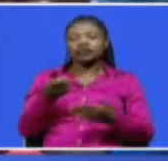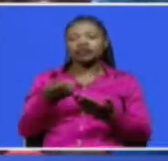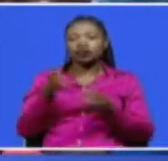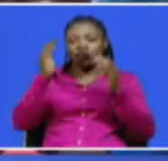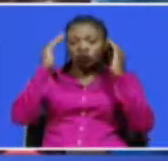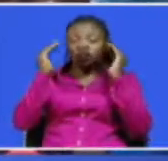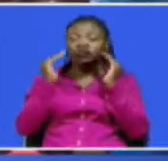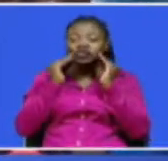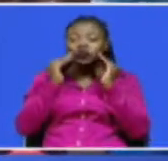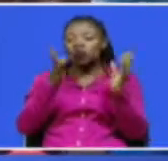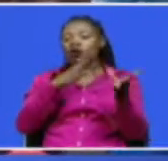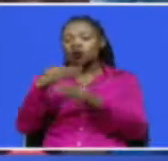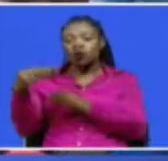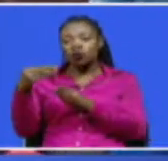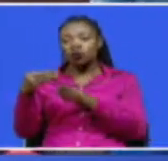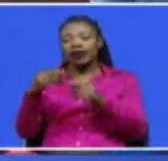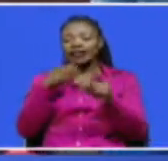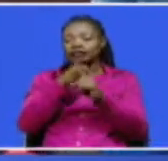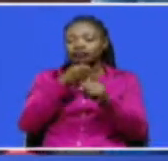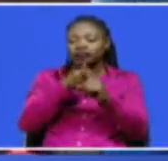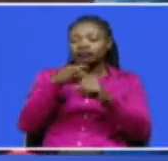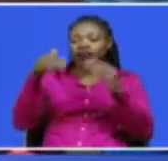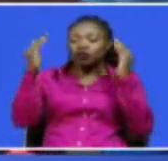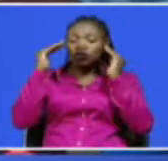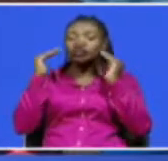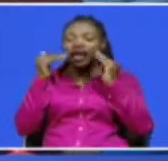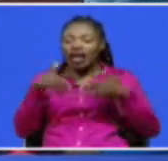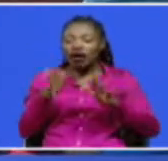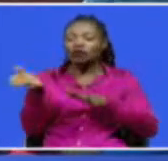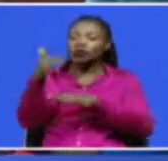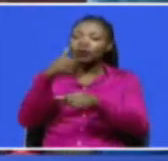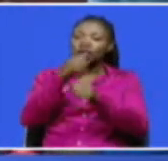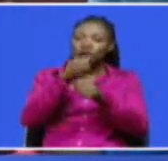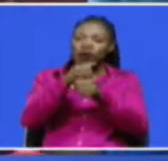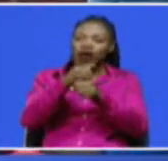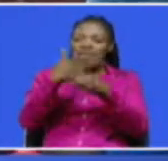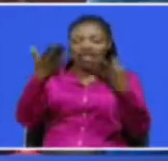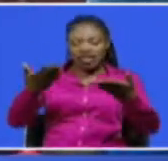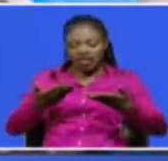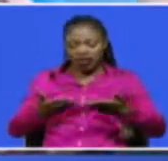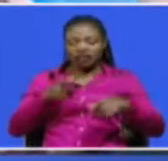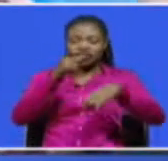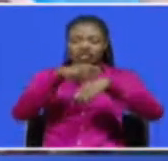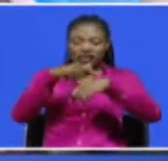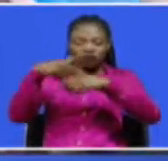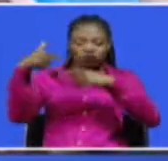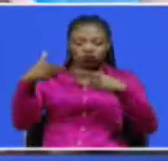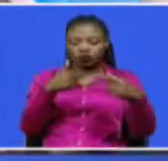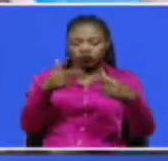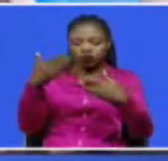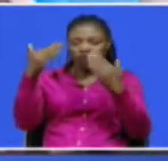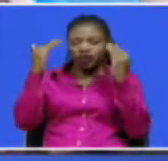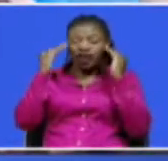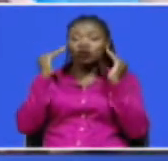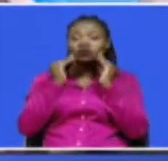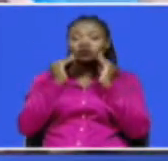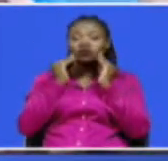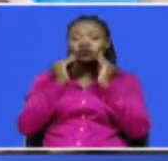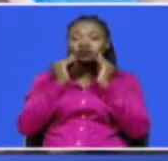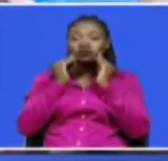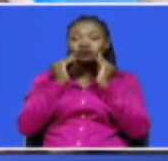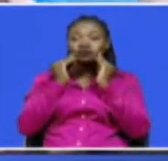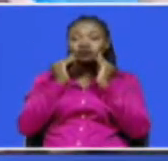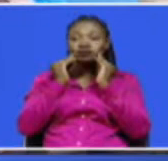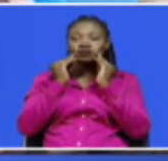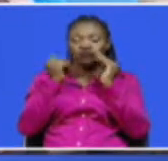tutapikana ndani ya mahakama, tutawaruhusu murudi kazi, na mtupe nafasi ya kuchapana wapi? Mahakama.